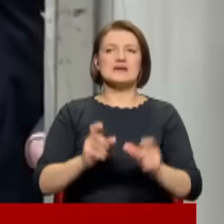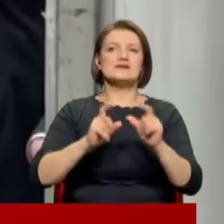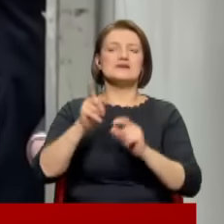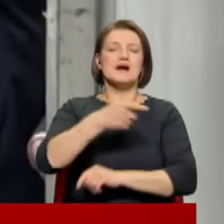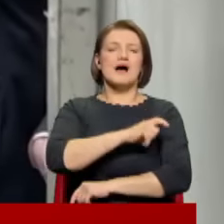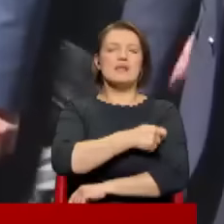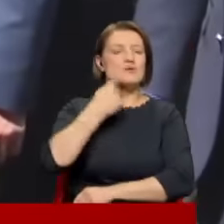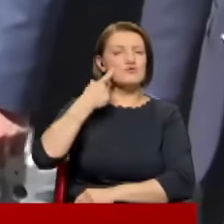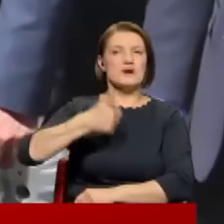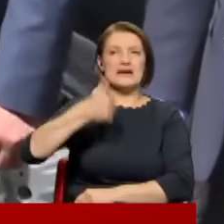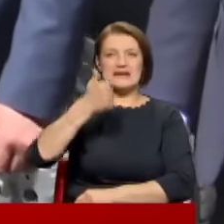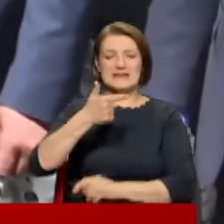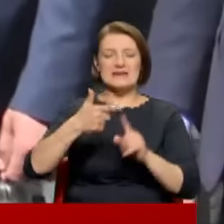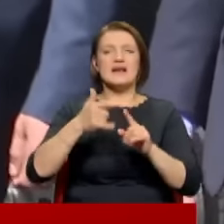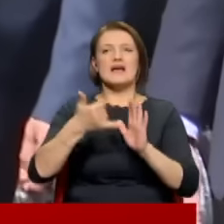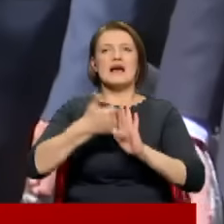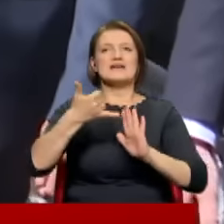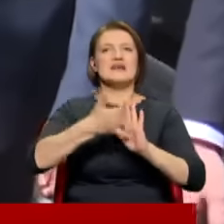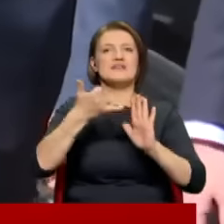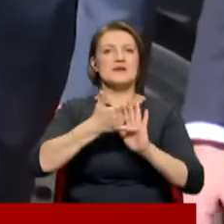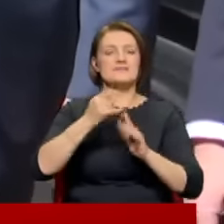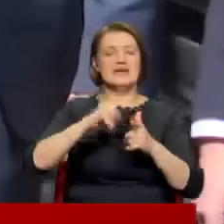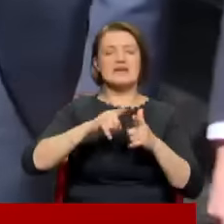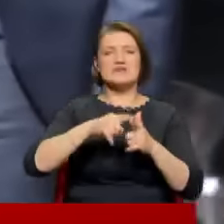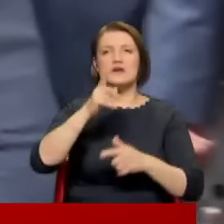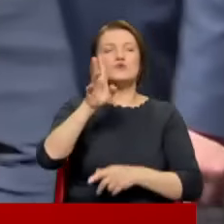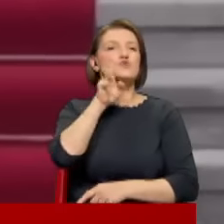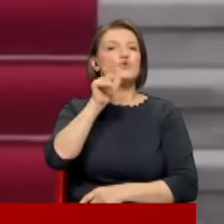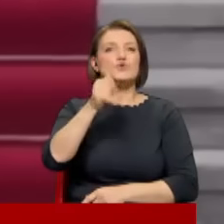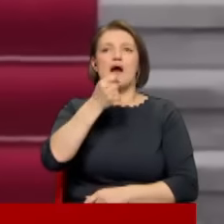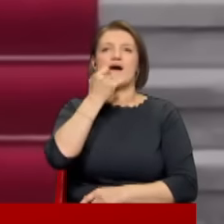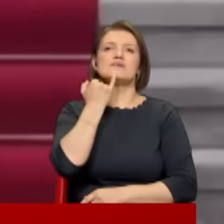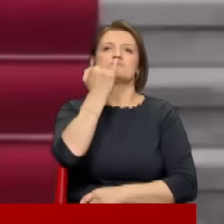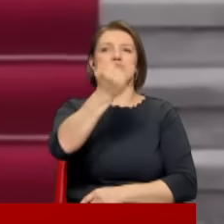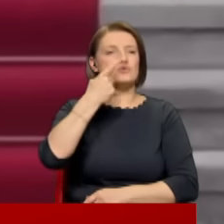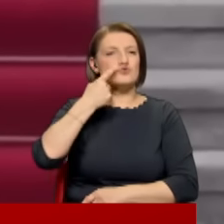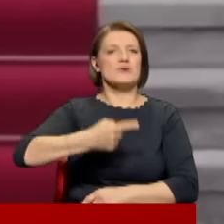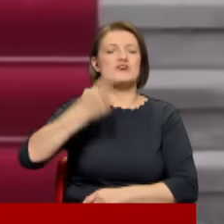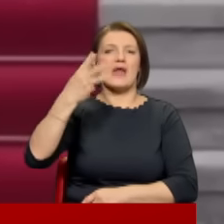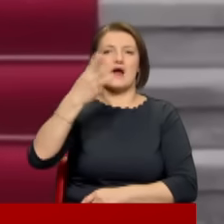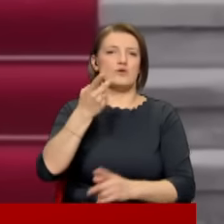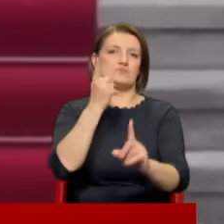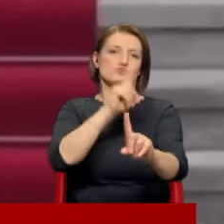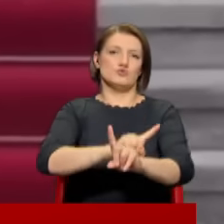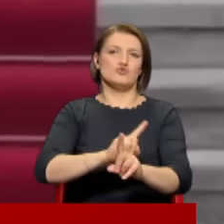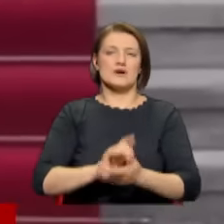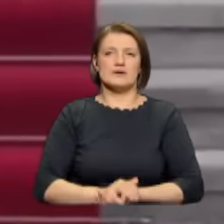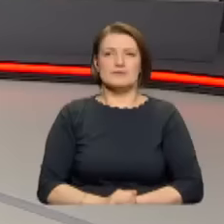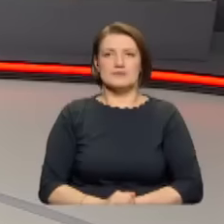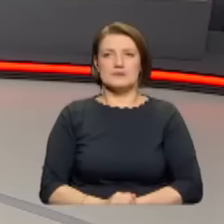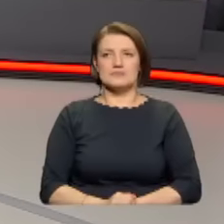Steinmeier, Türkiye'deki ikinci gününde Gaziantep'te, son gününde ise Ankara'da olacak. Cumhurbaşkanı Erdoğan'la bir araya gelecek.